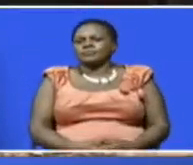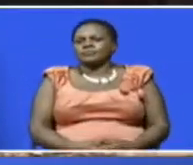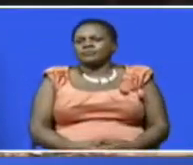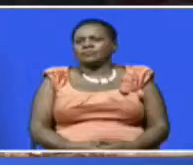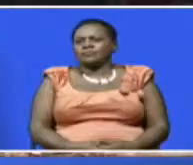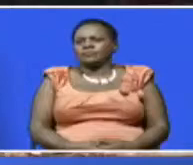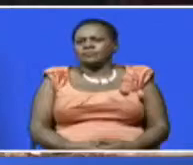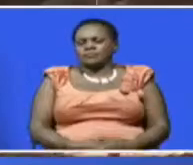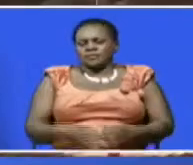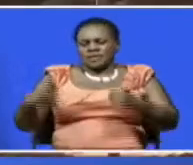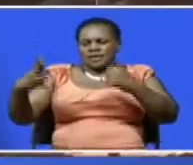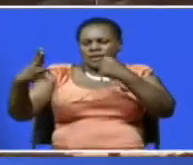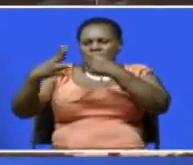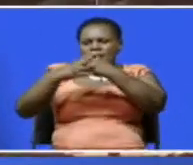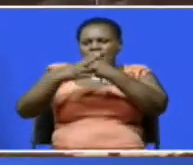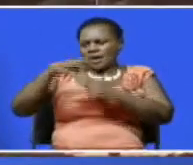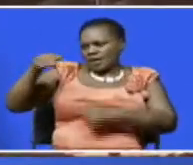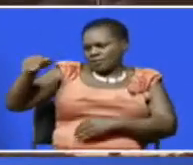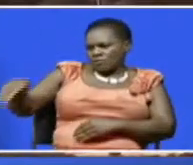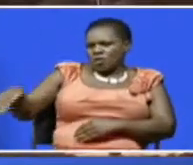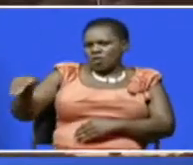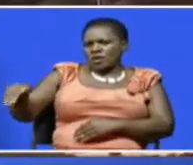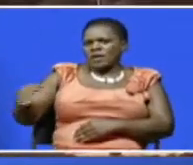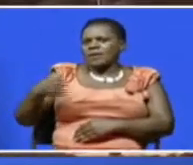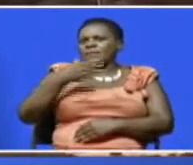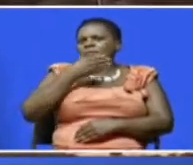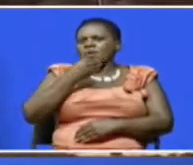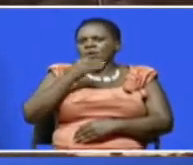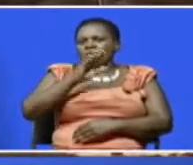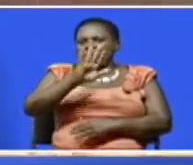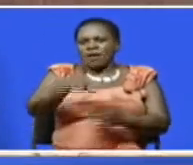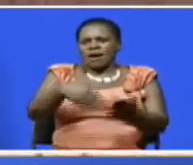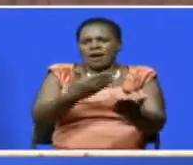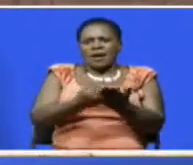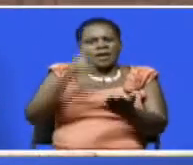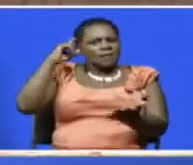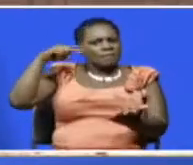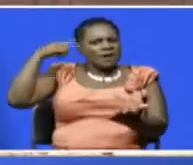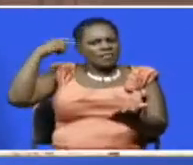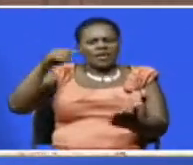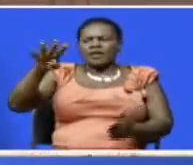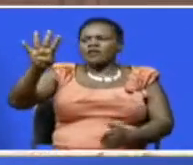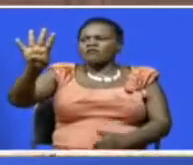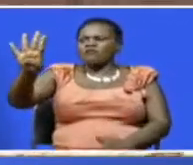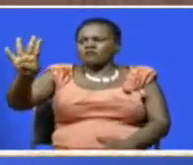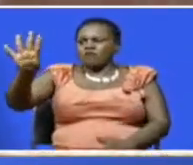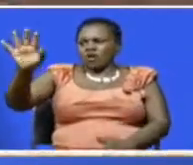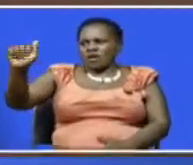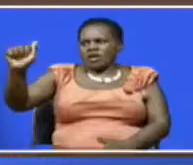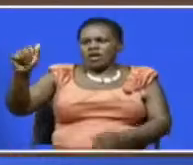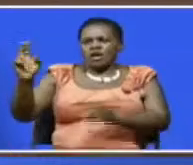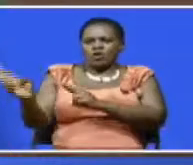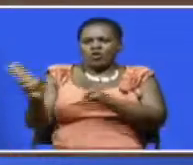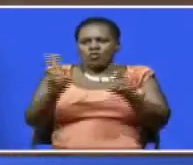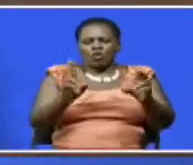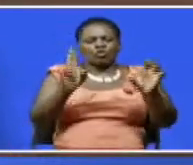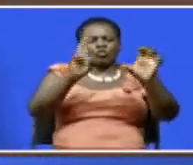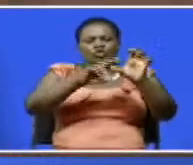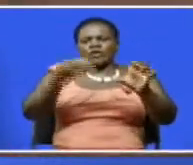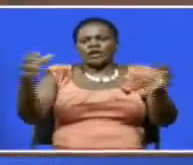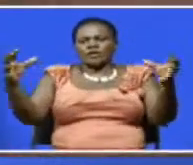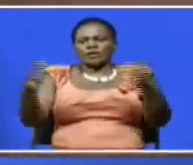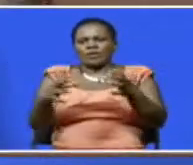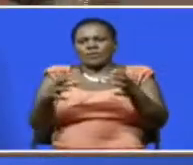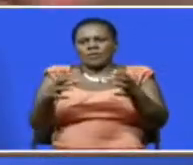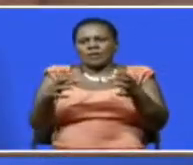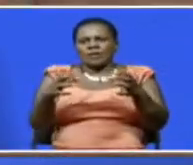Ni saa 3 asubuhi, Felix Wanjala anawasili uwanjani Mathare 4A kama ilivyo ada kujumuika na wenzake. Ana